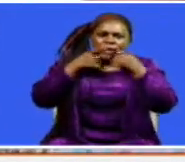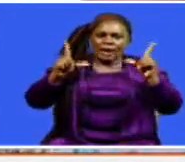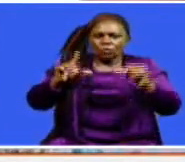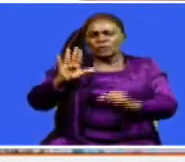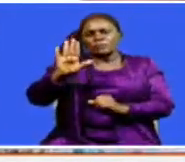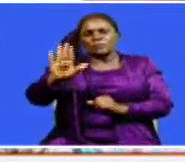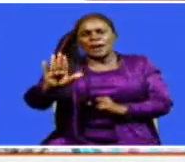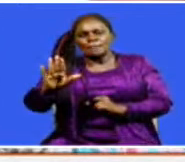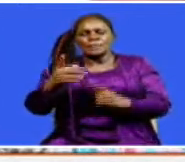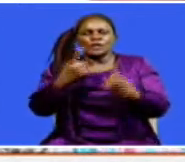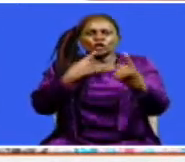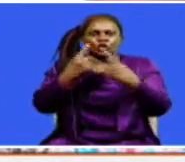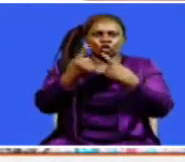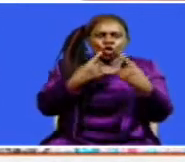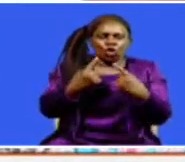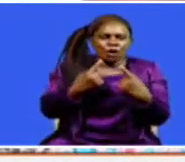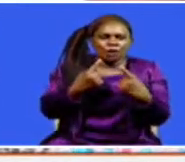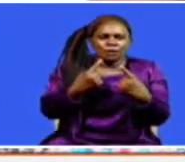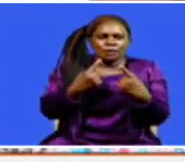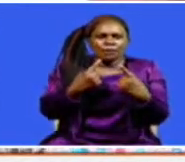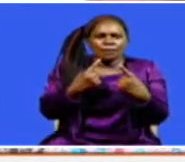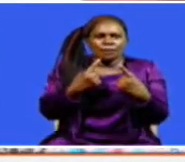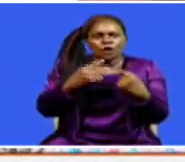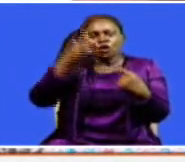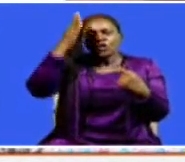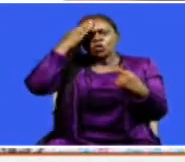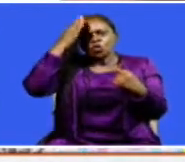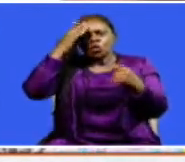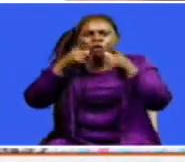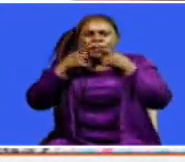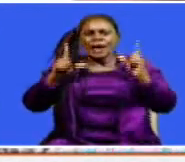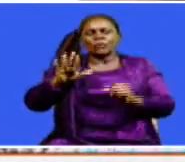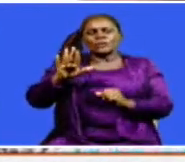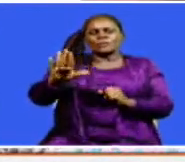yao, wazungumze wajue lugha yao ya asili.